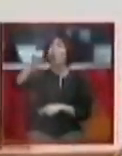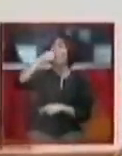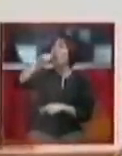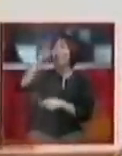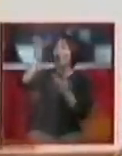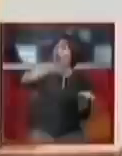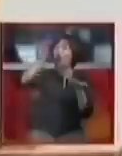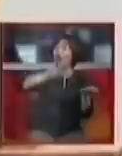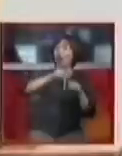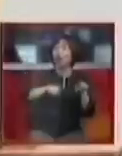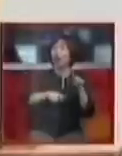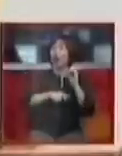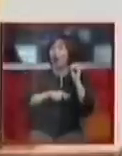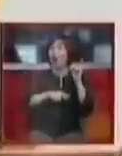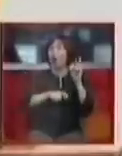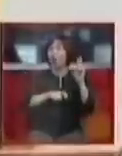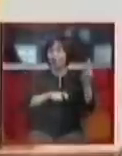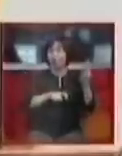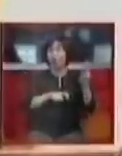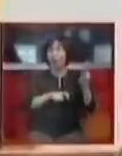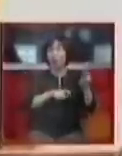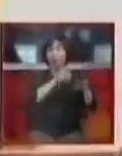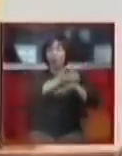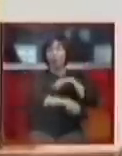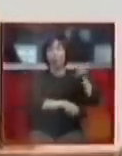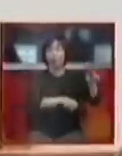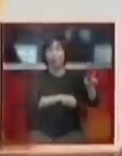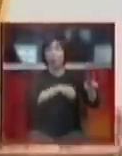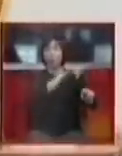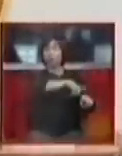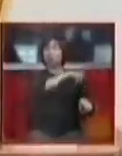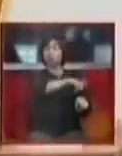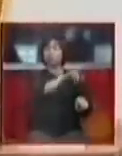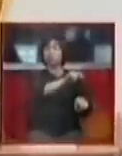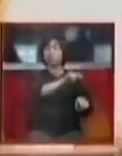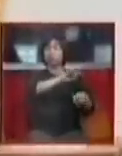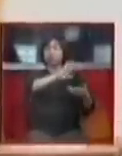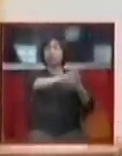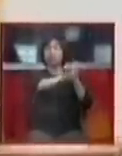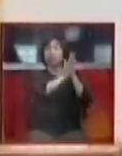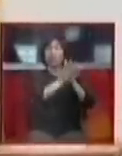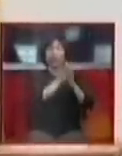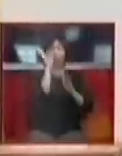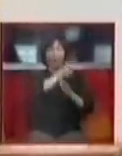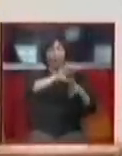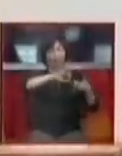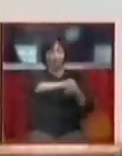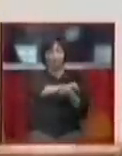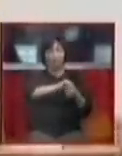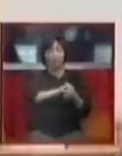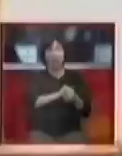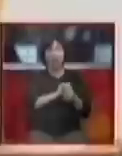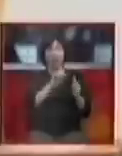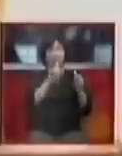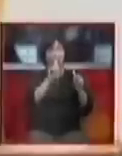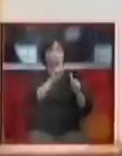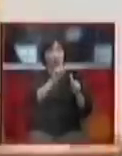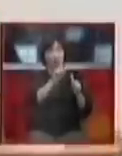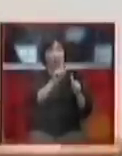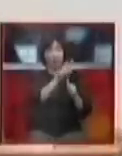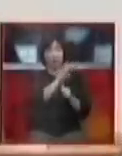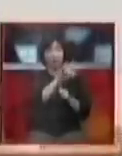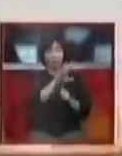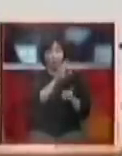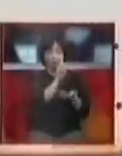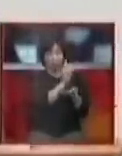sobra-sobra, nabubulok lang naman ito sa mga bodega. Ang 1.3 million metric tons, unang taon pa lang napababa na